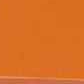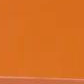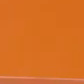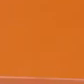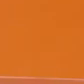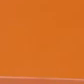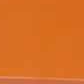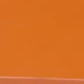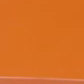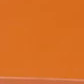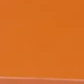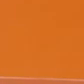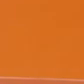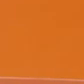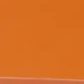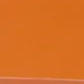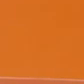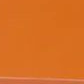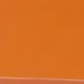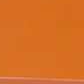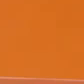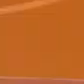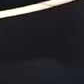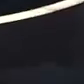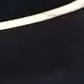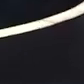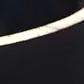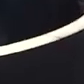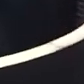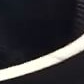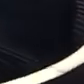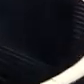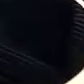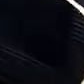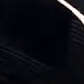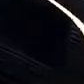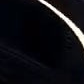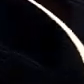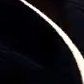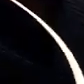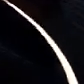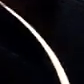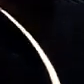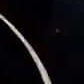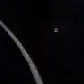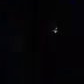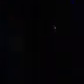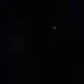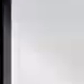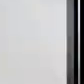Bültenimizin sonuna geldik. Haberin merkezinden iyi akşamlar.